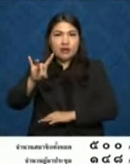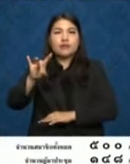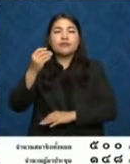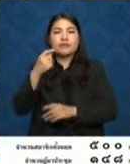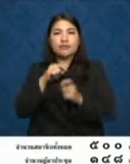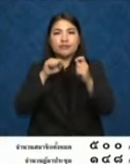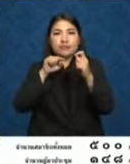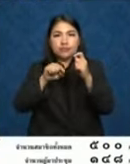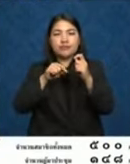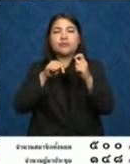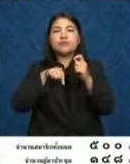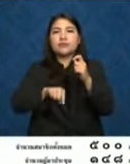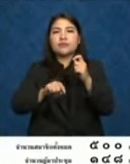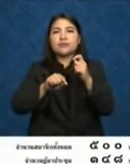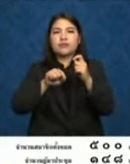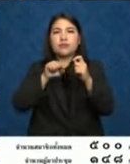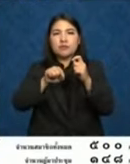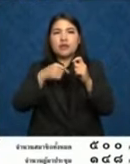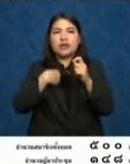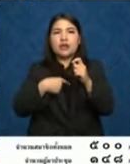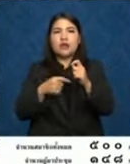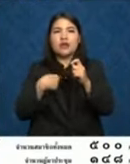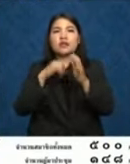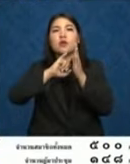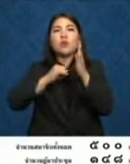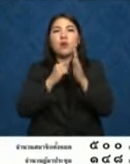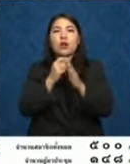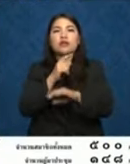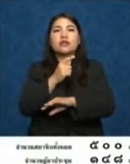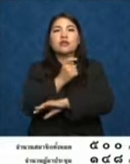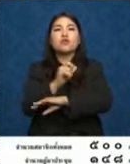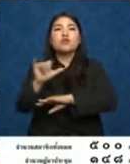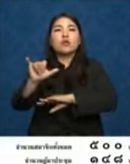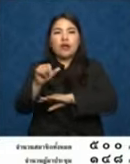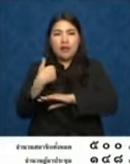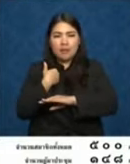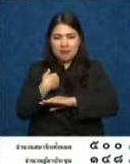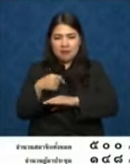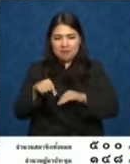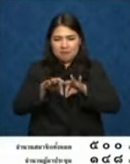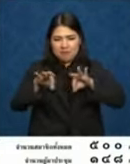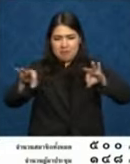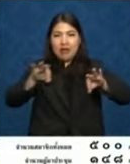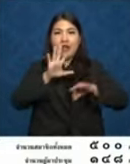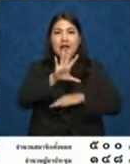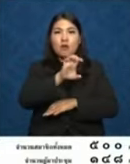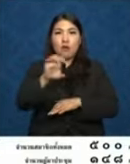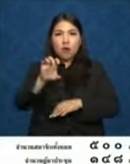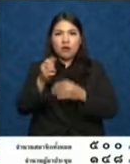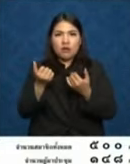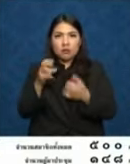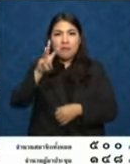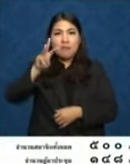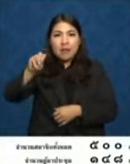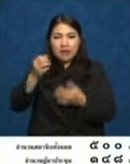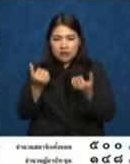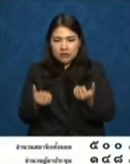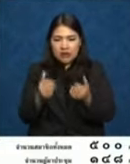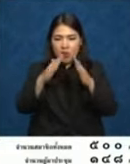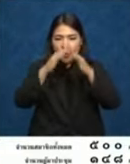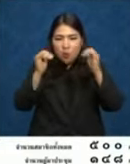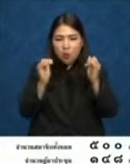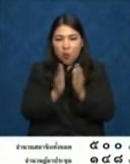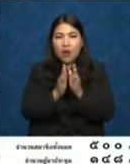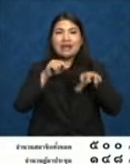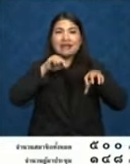าจังหวัดพระนครศรีอยุธยาระยะทางประมาณ500เมตรวัดโบสถ์ล่างและวัดยวดเป็นวัดที่มีพื้นที่ตั้งอยู่ริมแม่น้